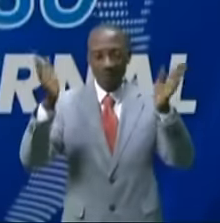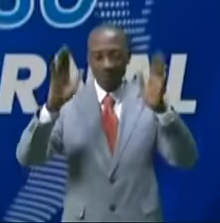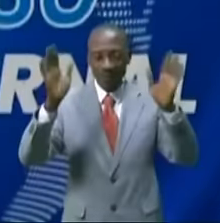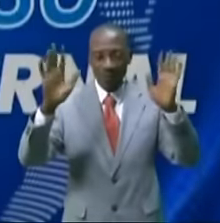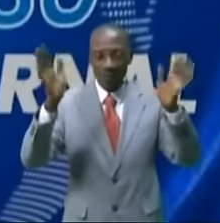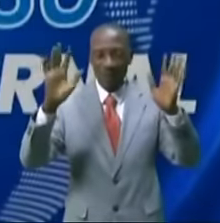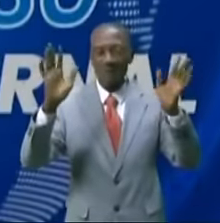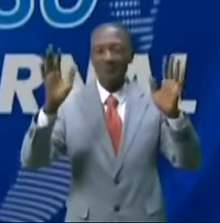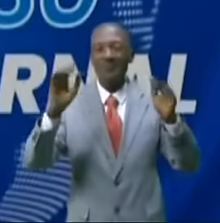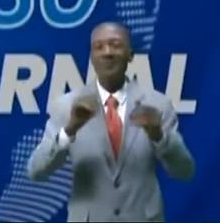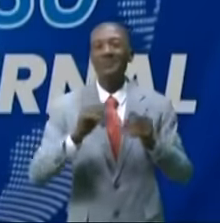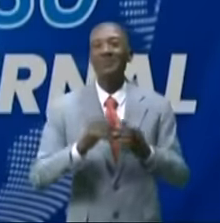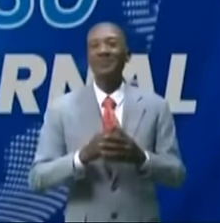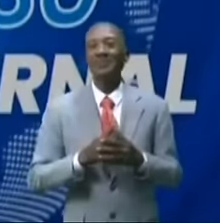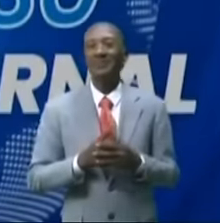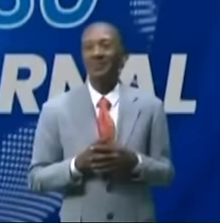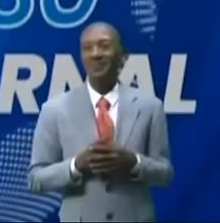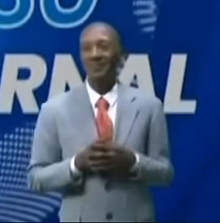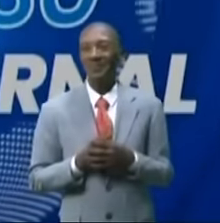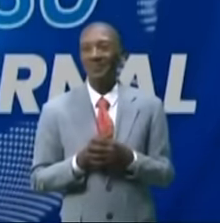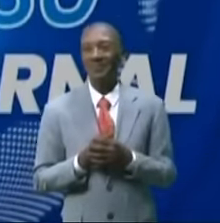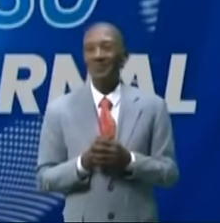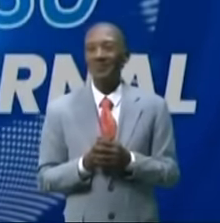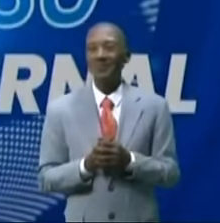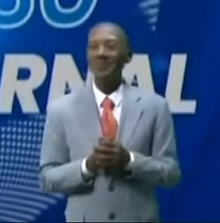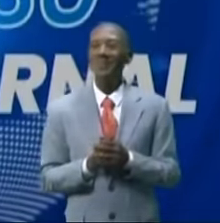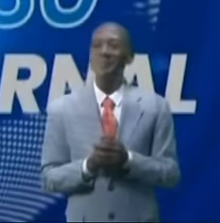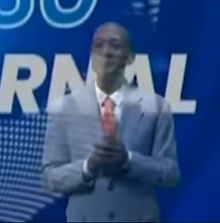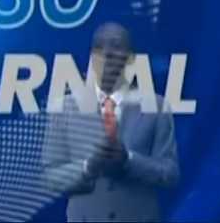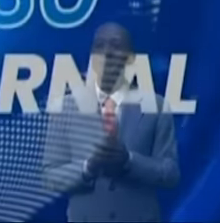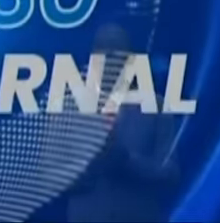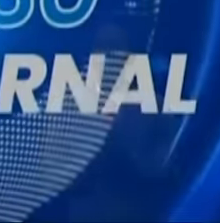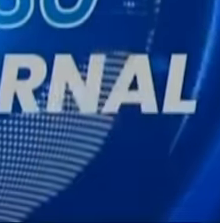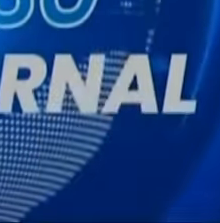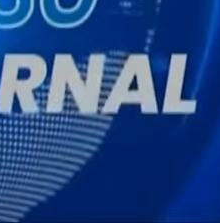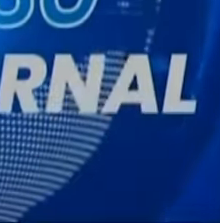19h Yvette Makuntima, 20h Nancy Audiard. Très bonne suite des programmes. Au revoir.